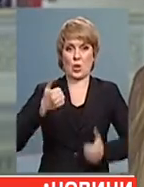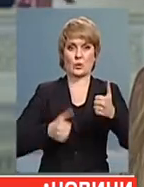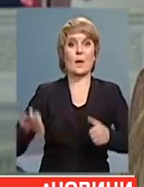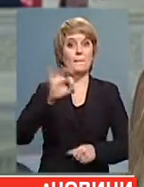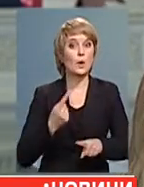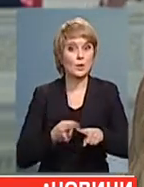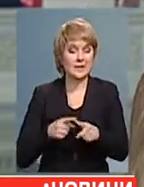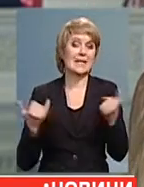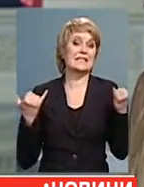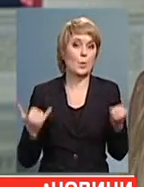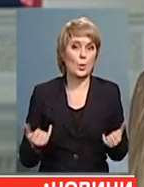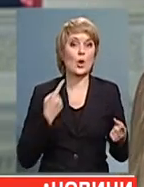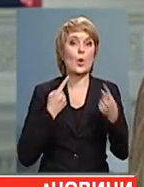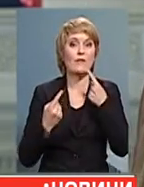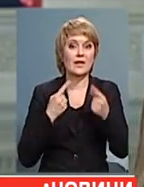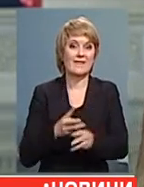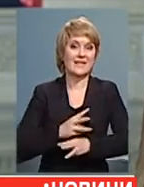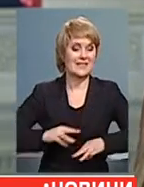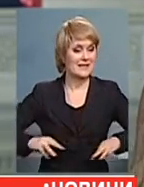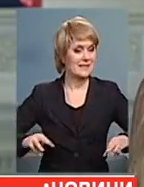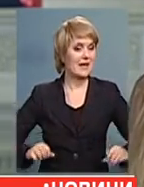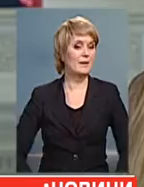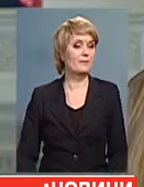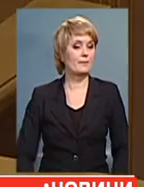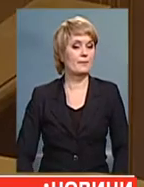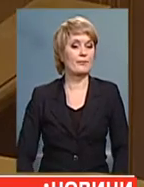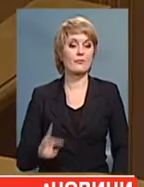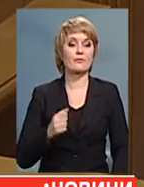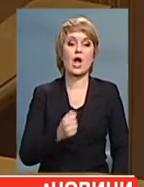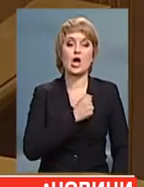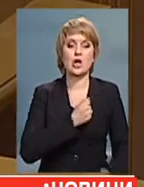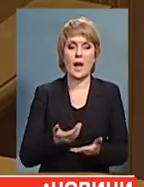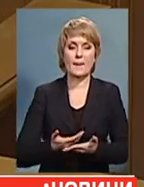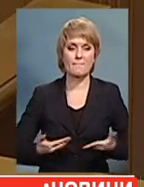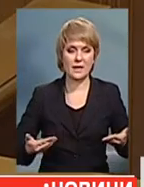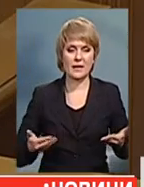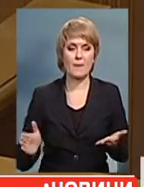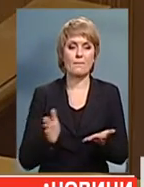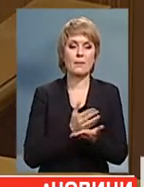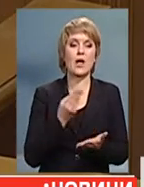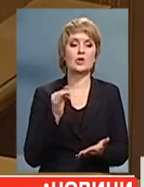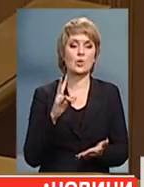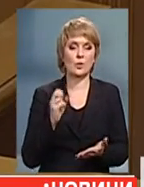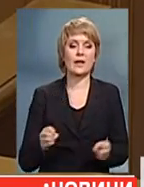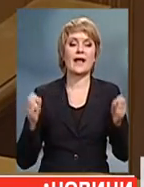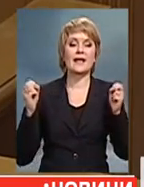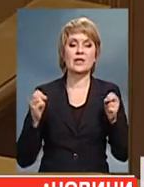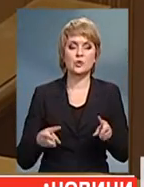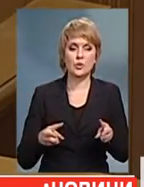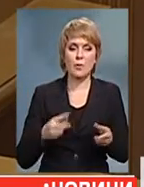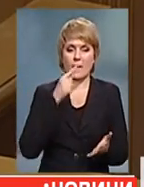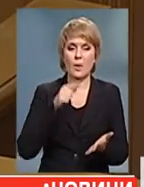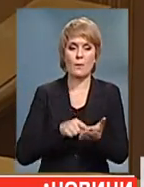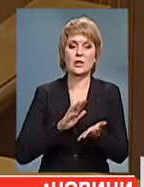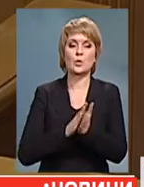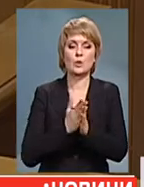вони сьогодні говорили у сесійній залі. На жаль, ми, прибираючи Шокіна, ризикуємо попасти в